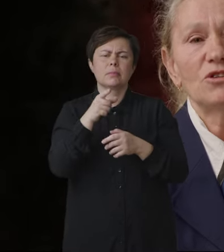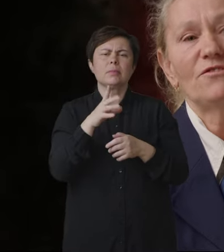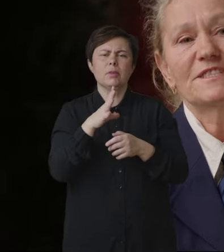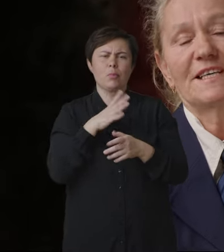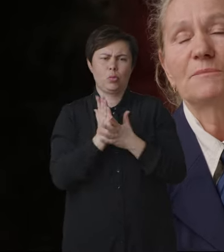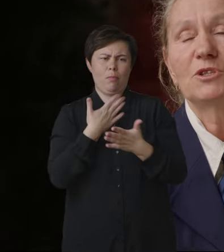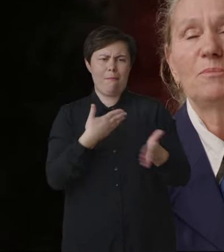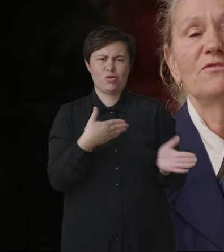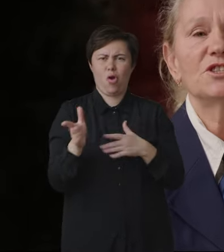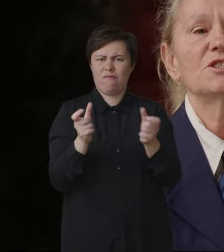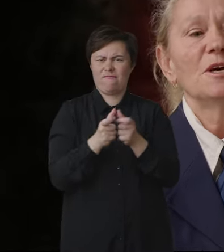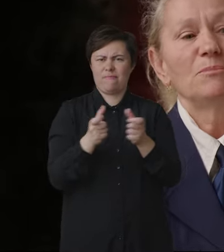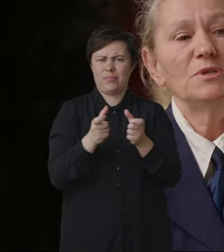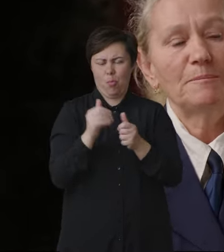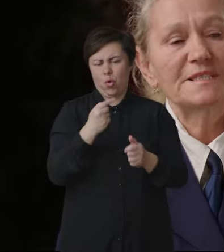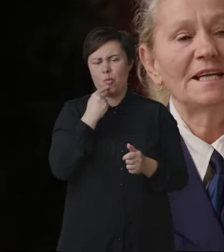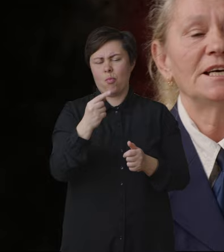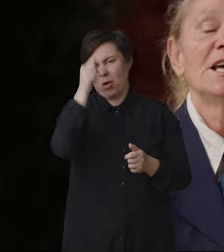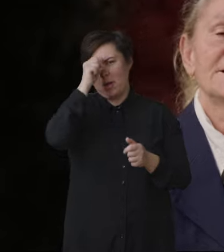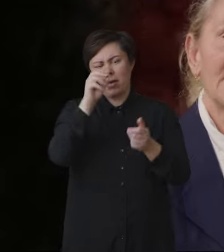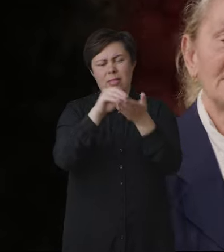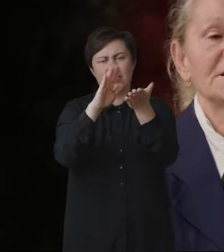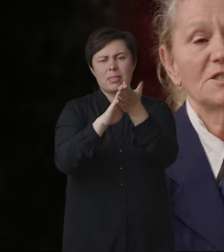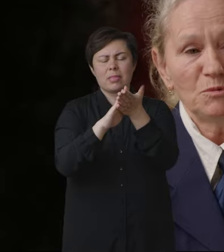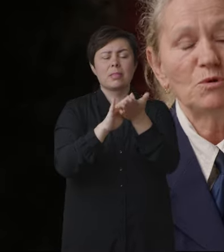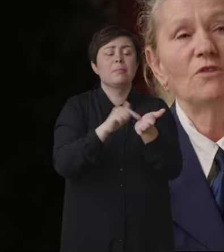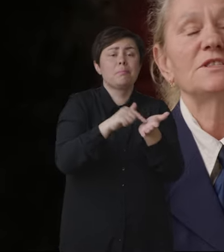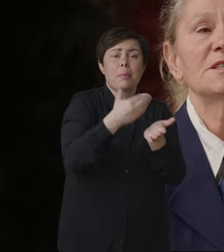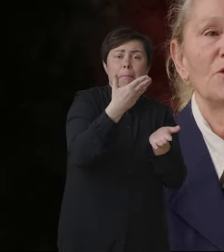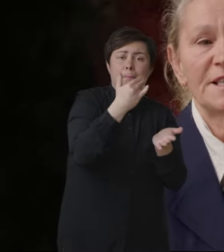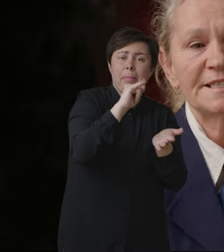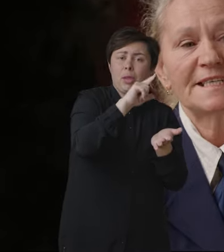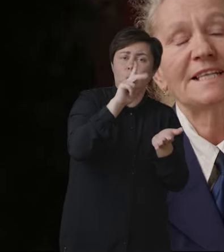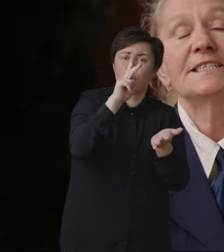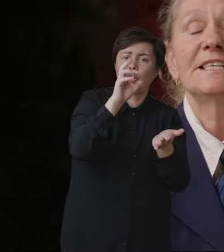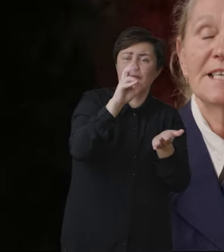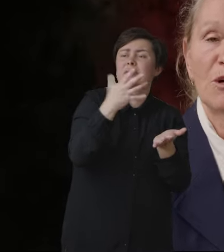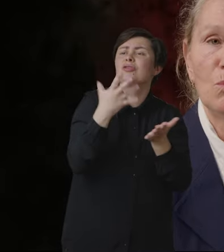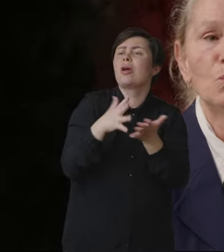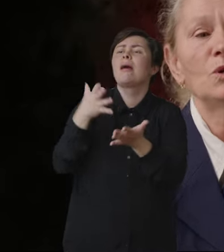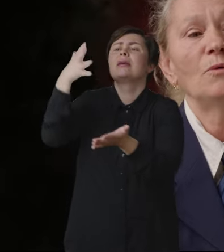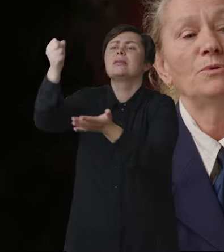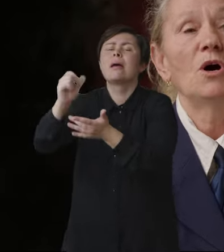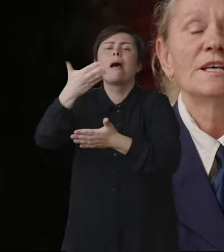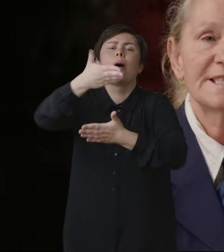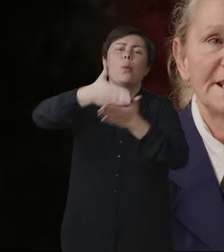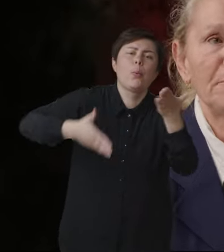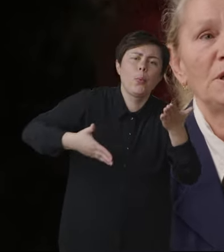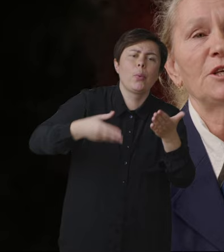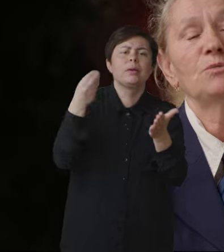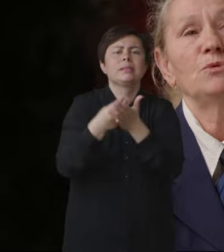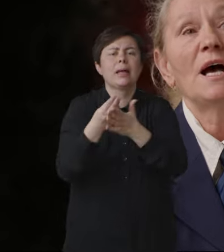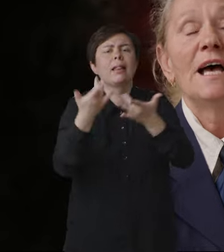takie gotowce, jakby to powiedzieć. Były napisane z Miłkowic i do jakiej stacji, z jaką ulgą było,